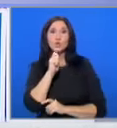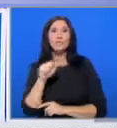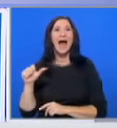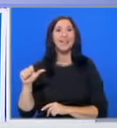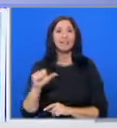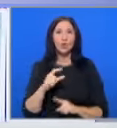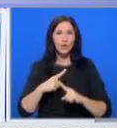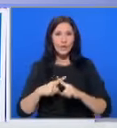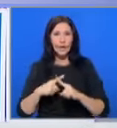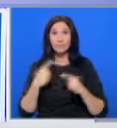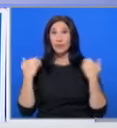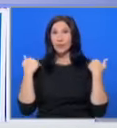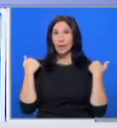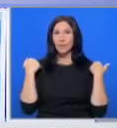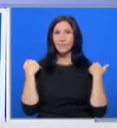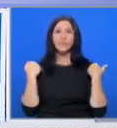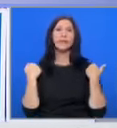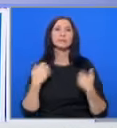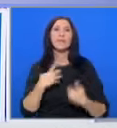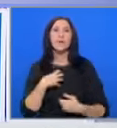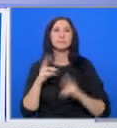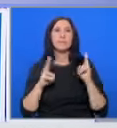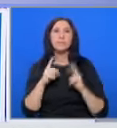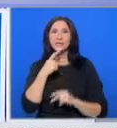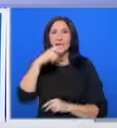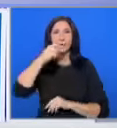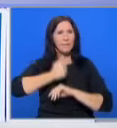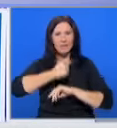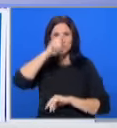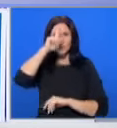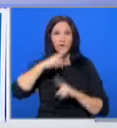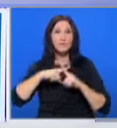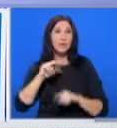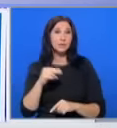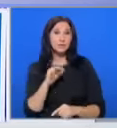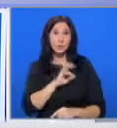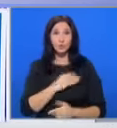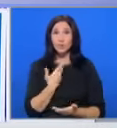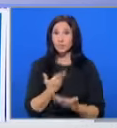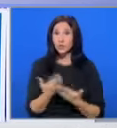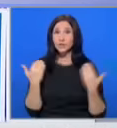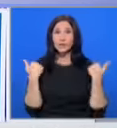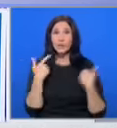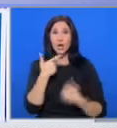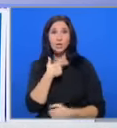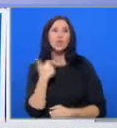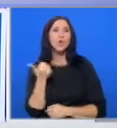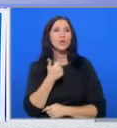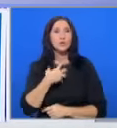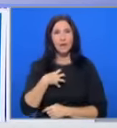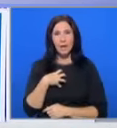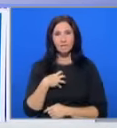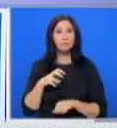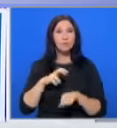Антон Хекимян е кандидатът на ГЕРБ СДС за кмет на София. Хекимян каза, че е получил предложението да се кандидатира лично от лидера на